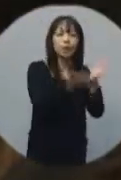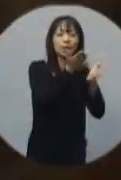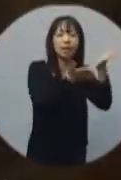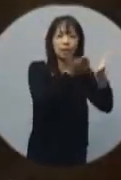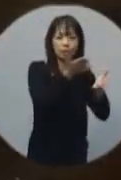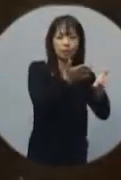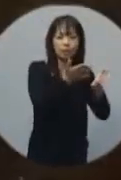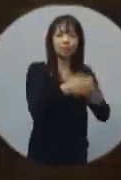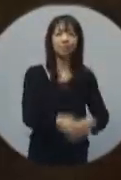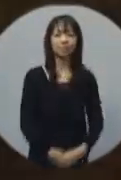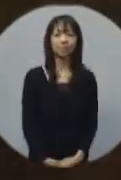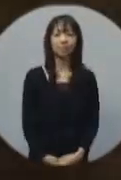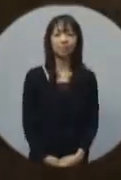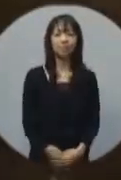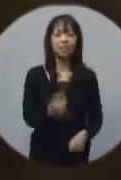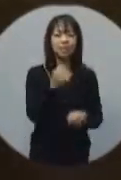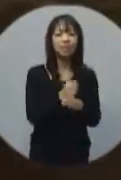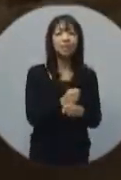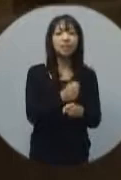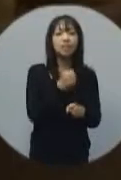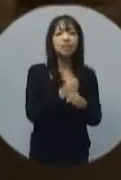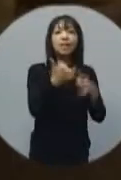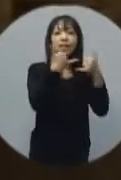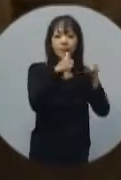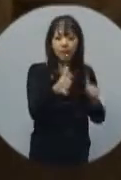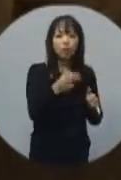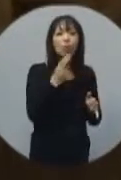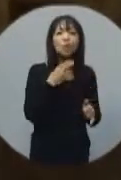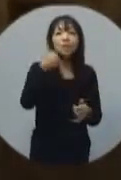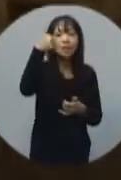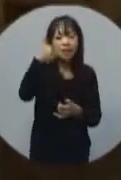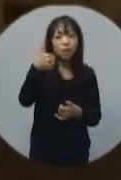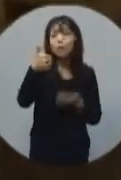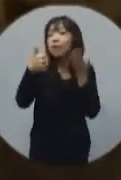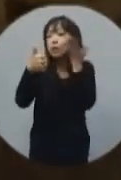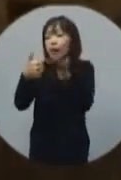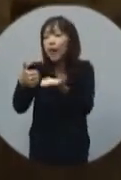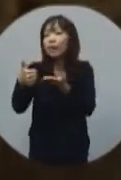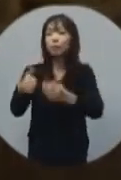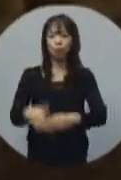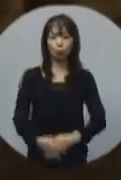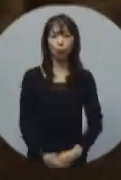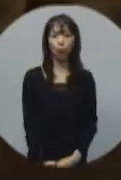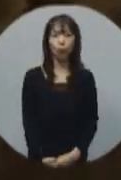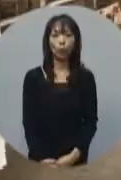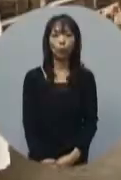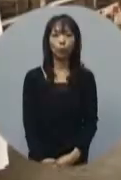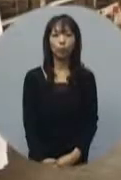ています。早速生産者の斉藤さんにお話を伺ってみましょう。